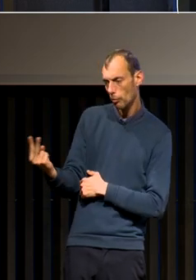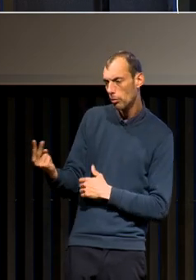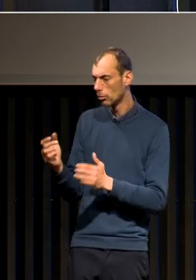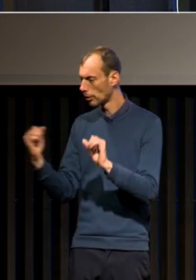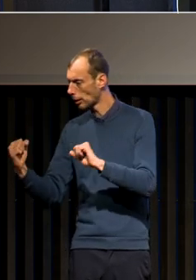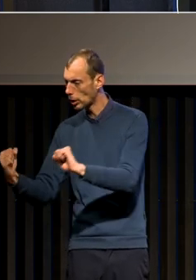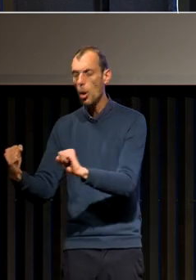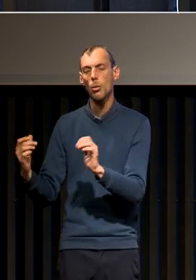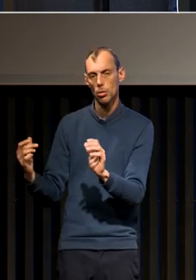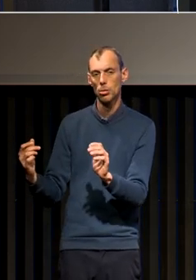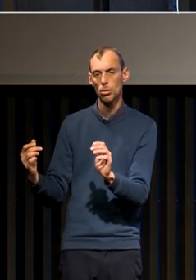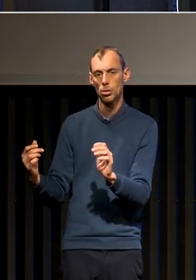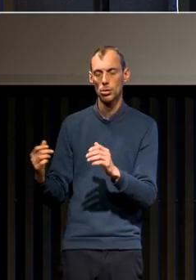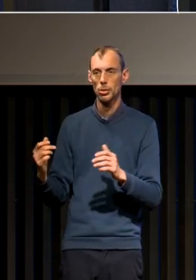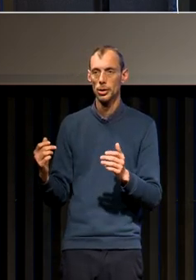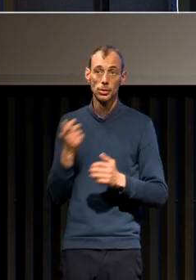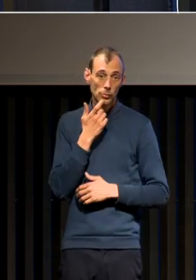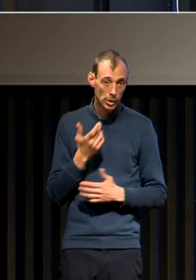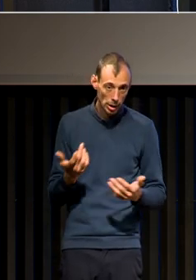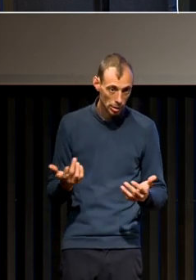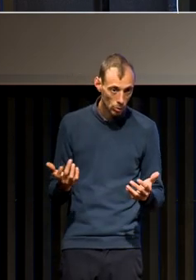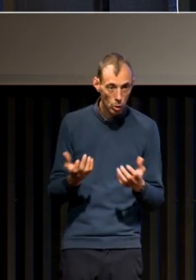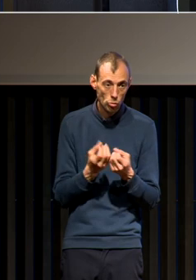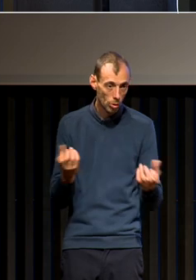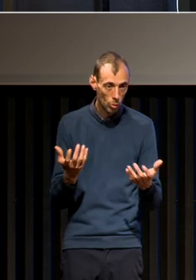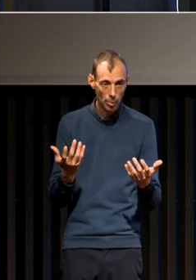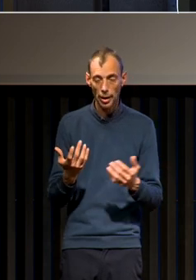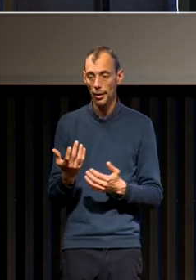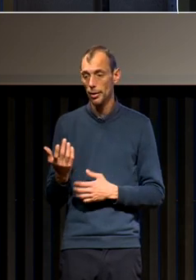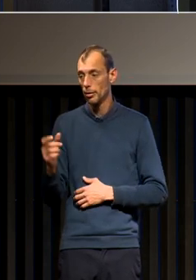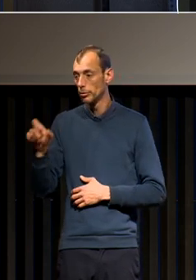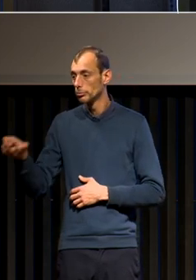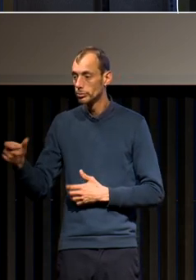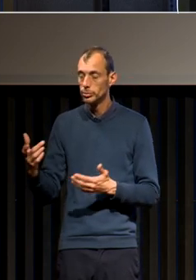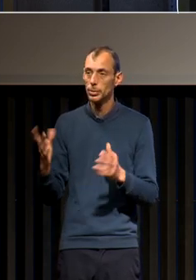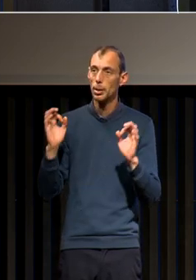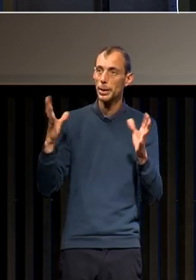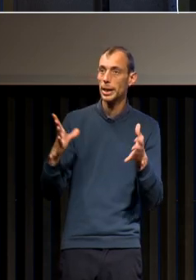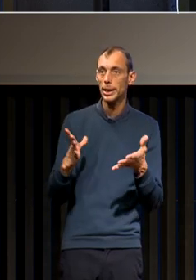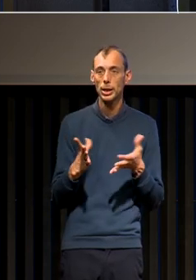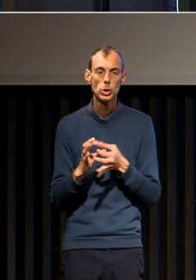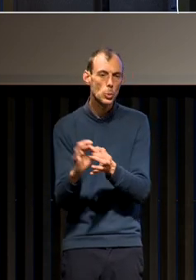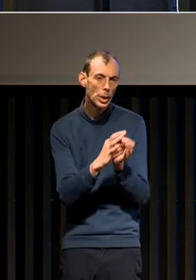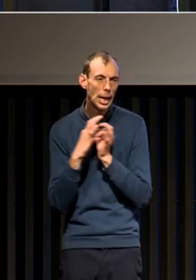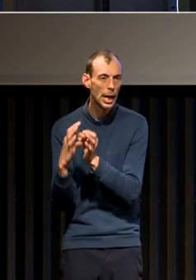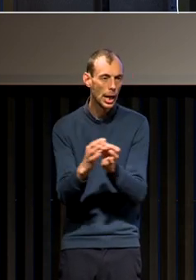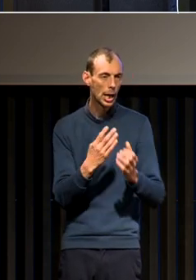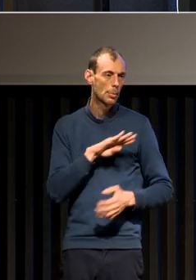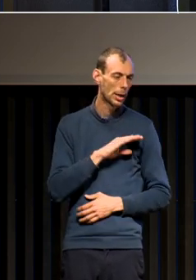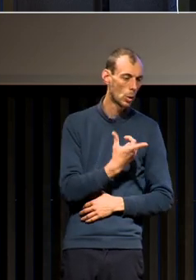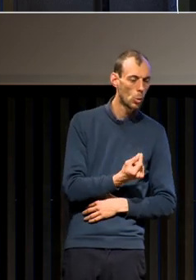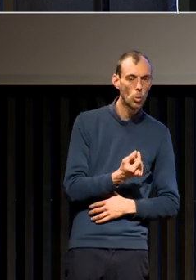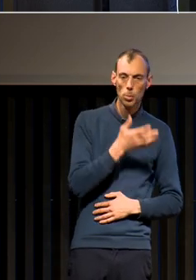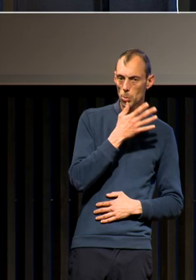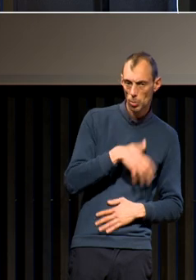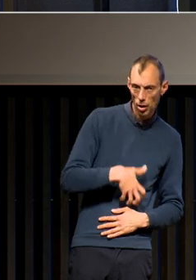Et donc, en fait, c'était essentiellement des donneurs relationnels, une sorte de chaîne de solidarité entre les couples infertiles et